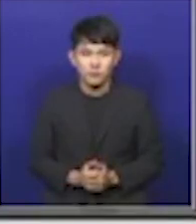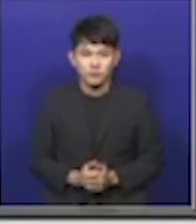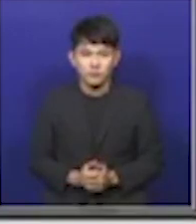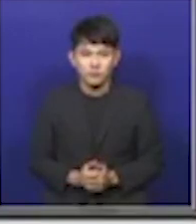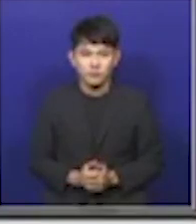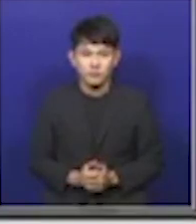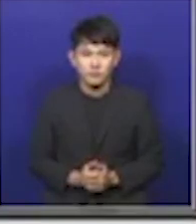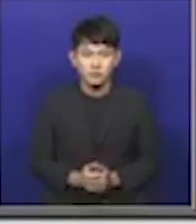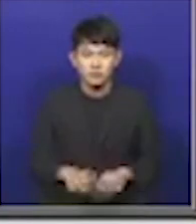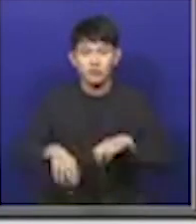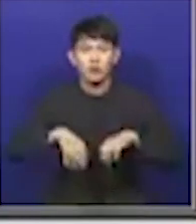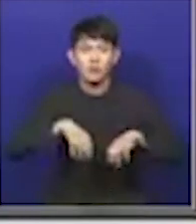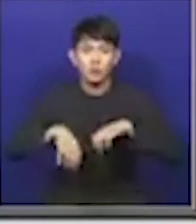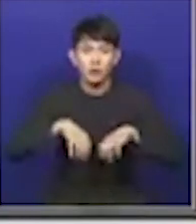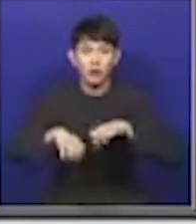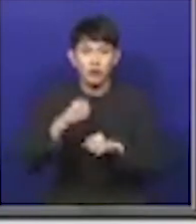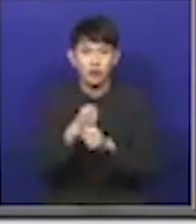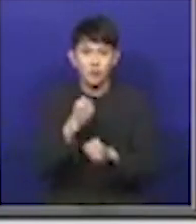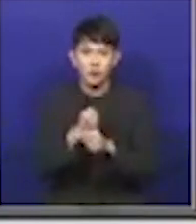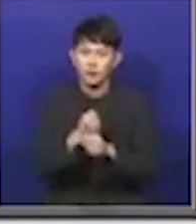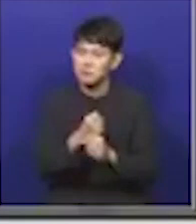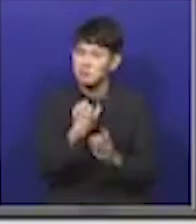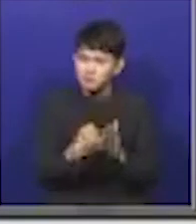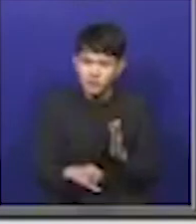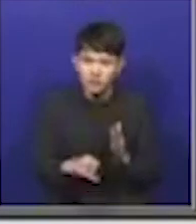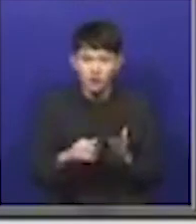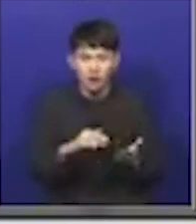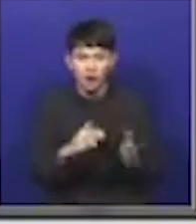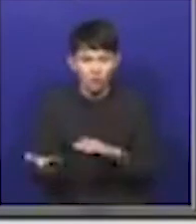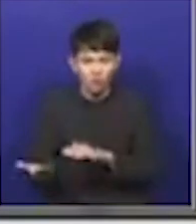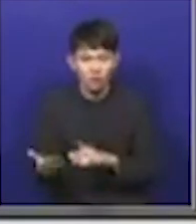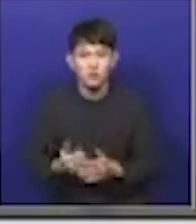ด้วยการบริหารที่ผิดพลาดล้มเหลวมาเนี่ย